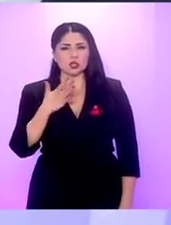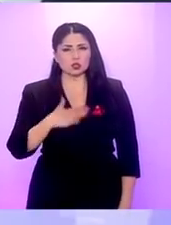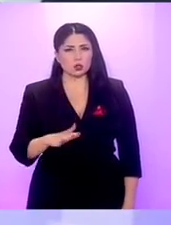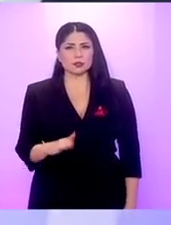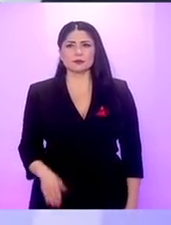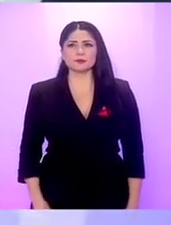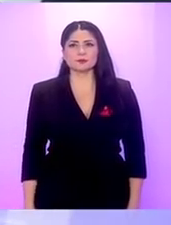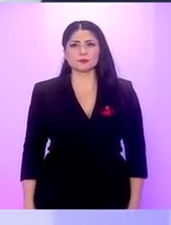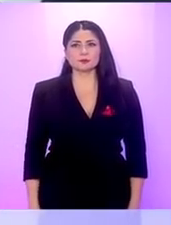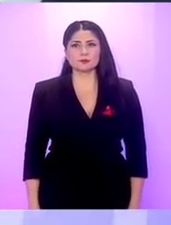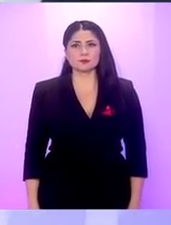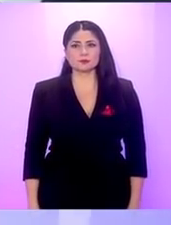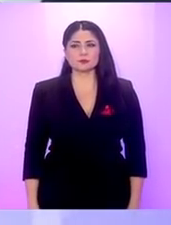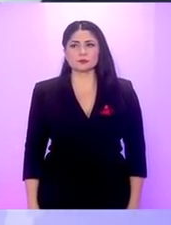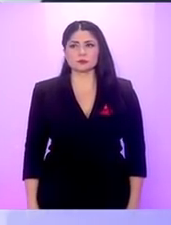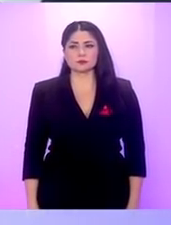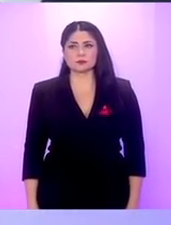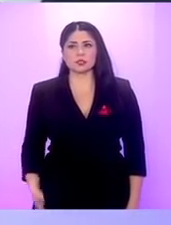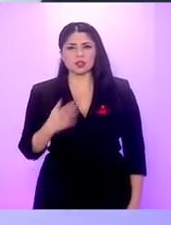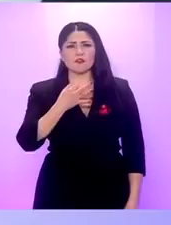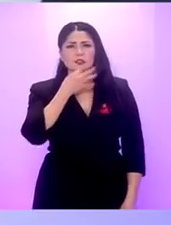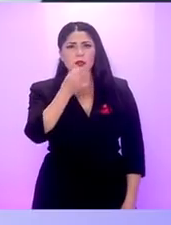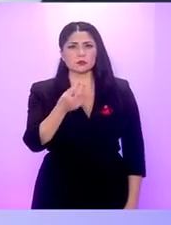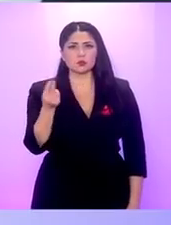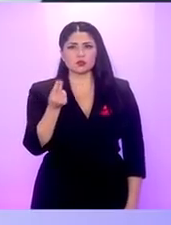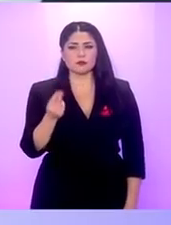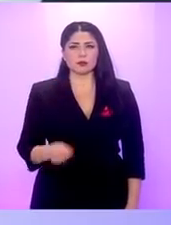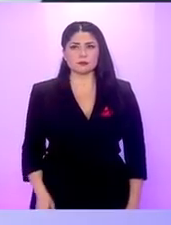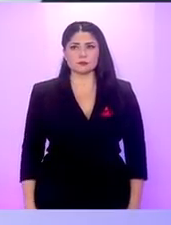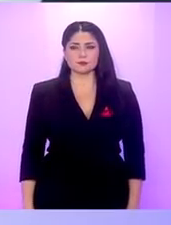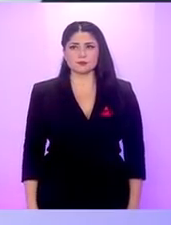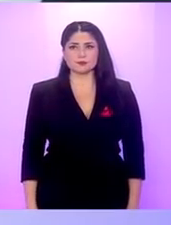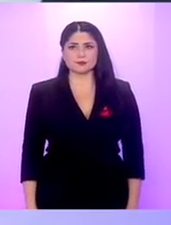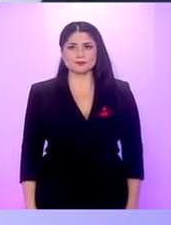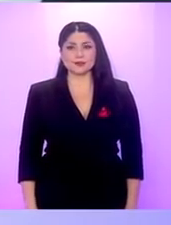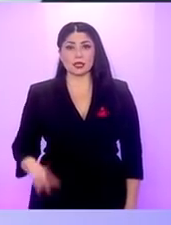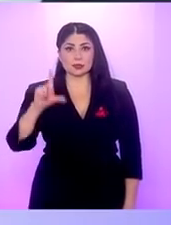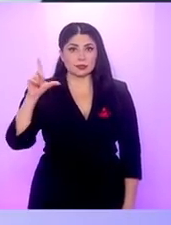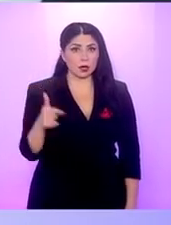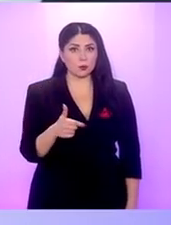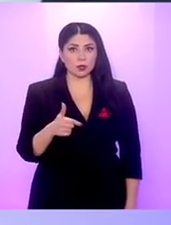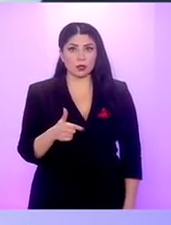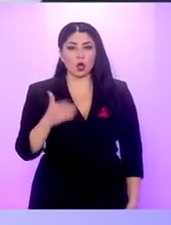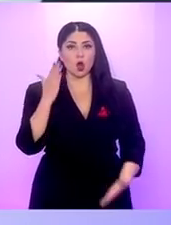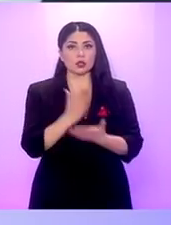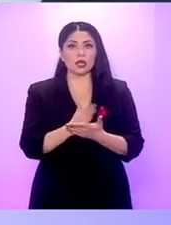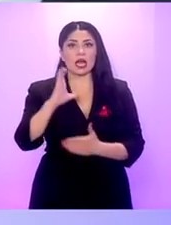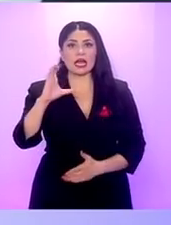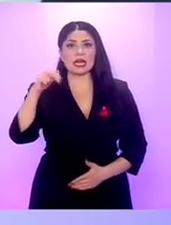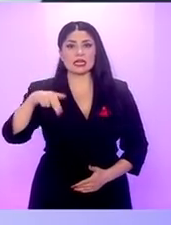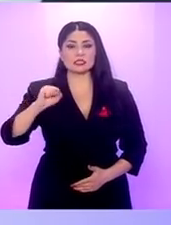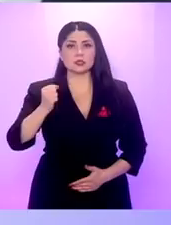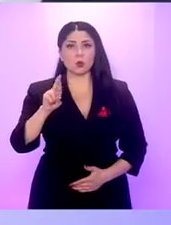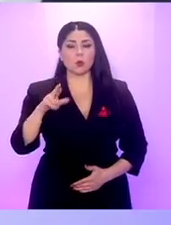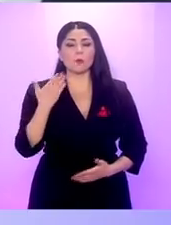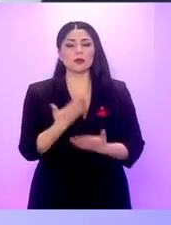Aș vrea totodată să ne spuneți... Și încă ceva, aș vrea să mai subliniez un anumit aspect. Trebuie hotărârea CNSU pentru a